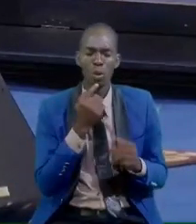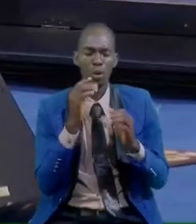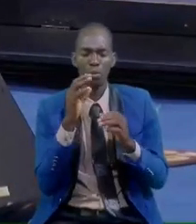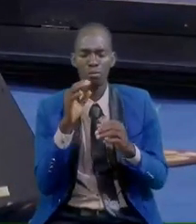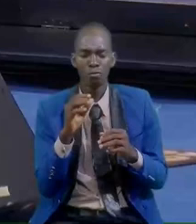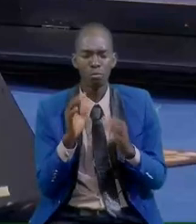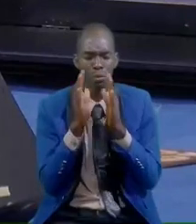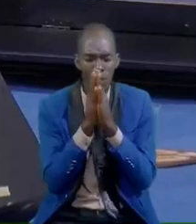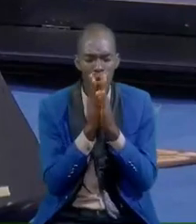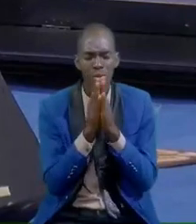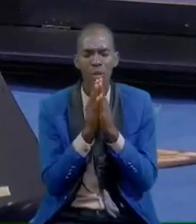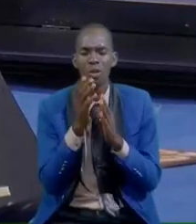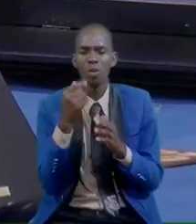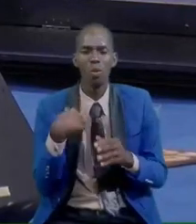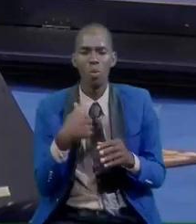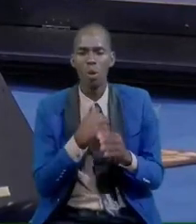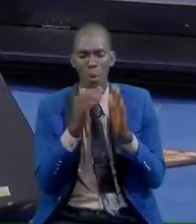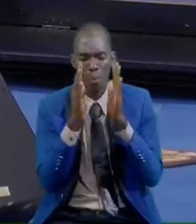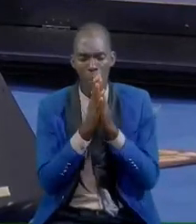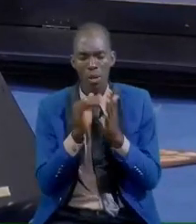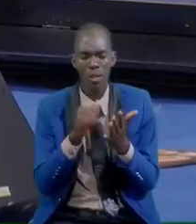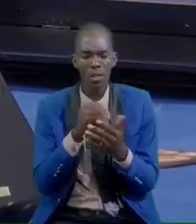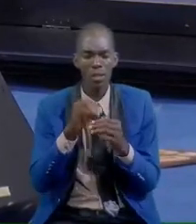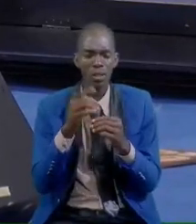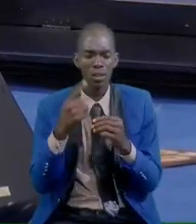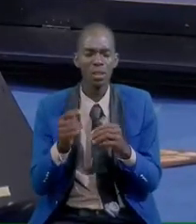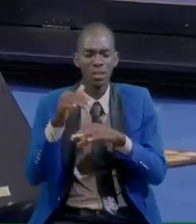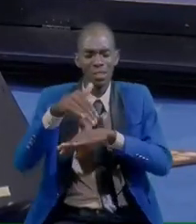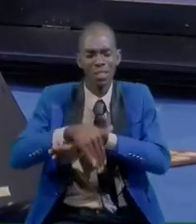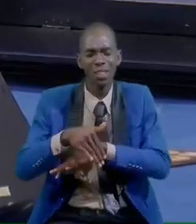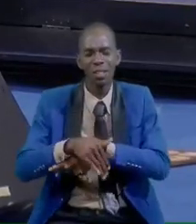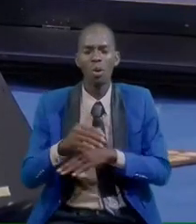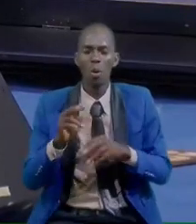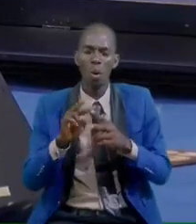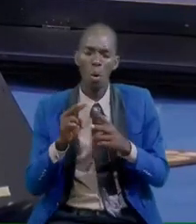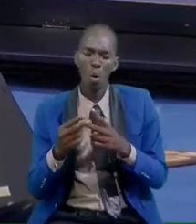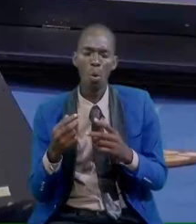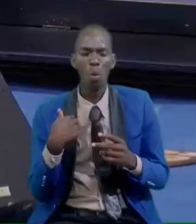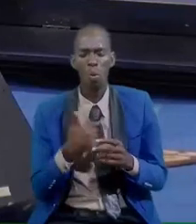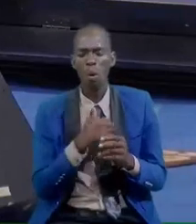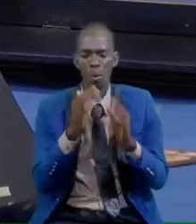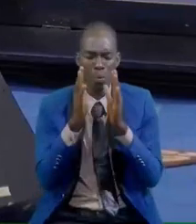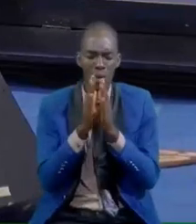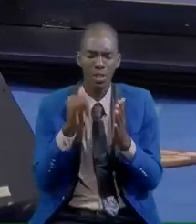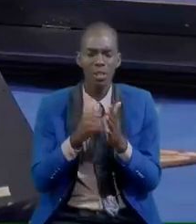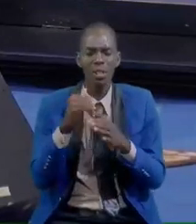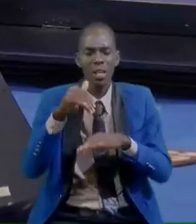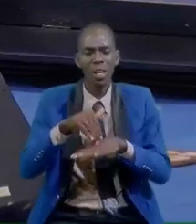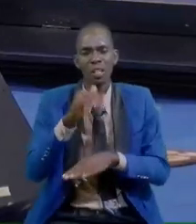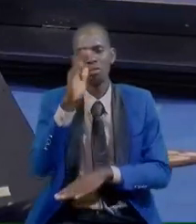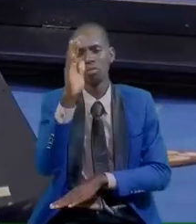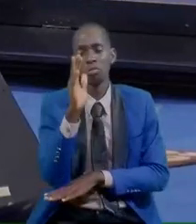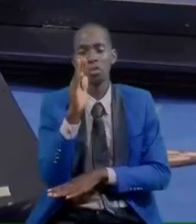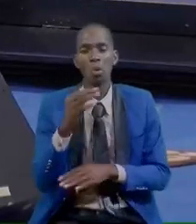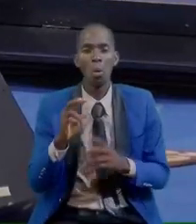prière fervente du juste, nous le faisons dans la nuit. Paul et Silas, ou dans l'après-midi, comme